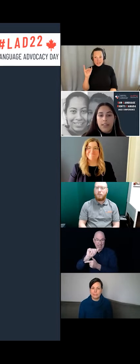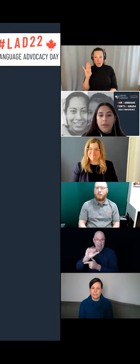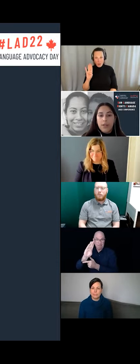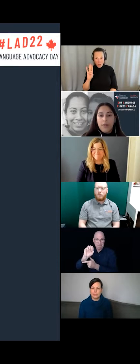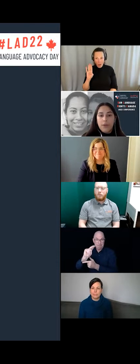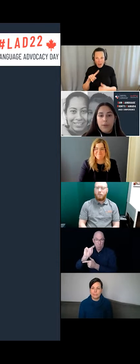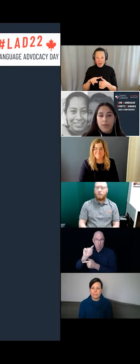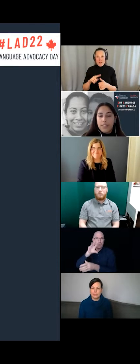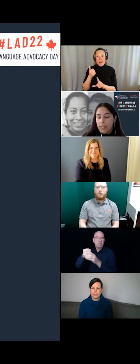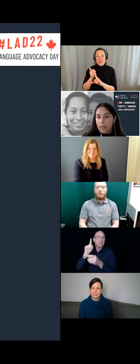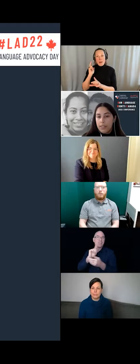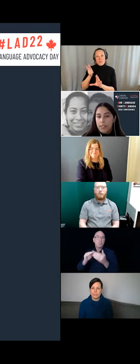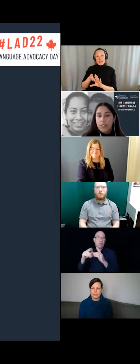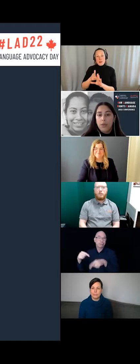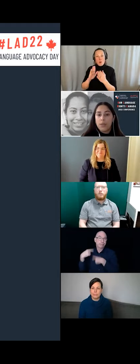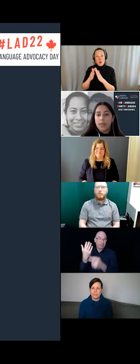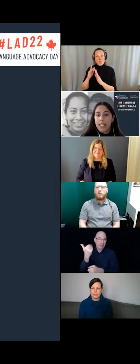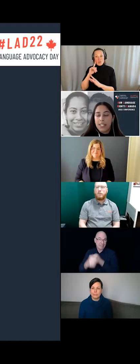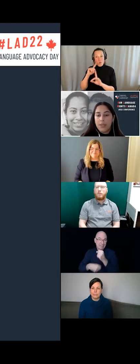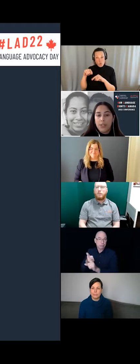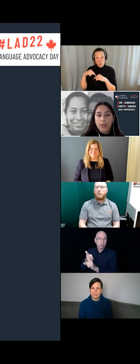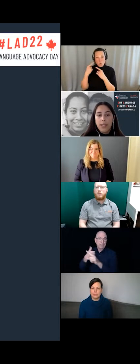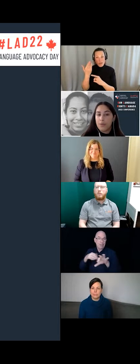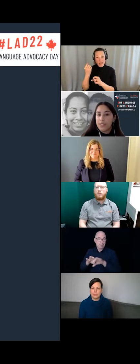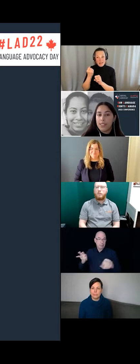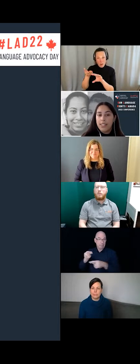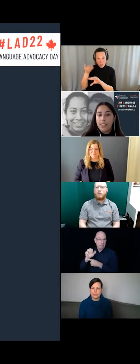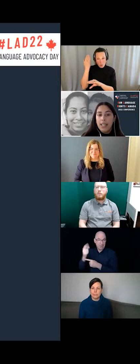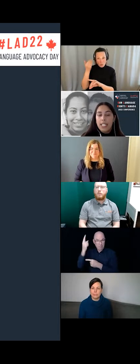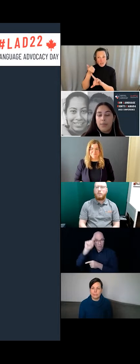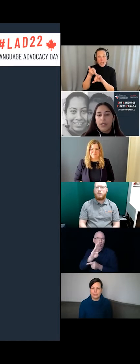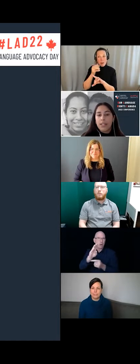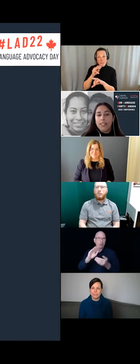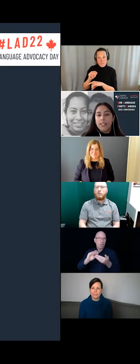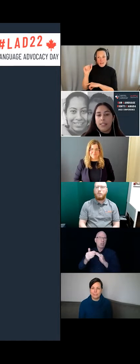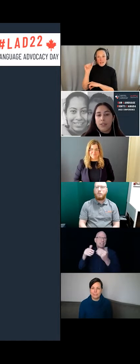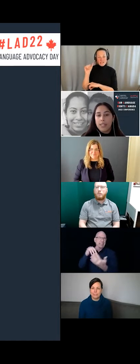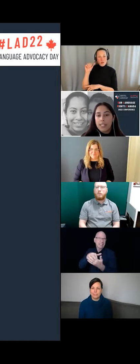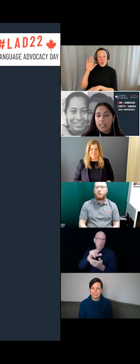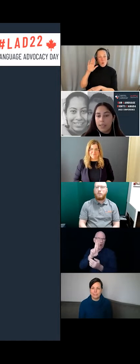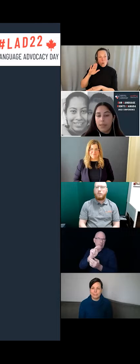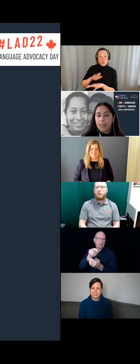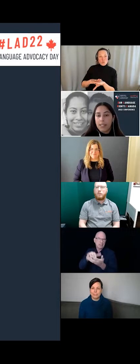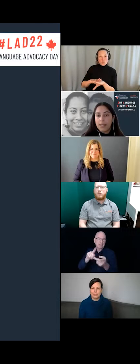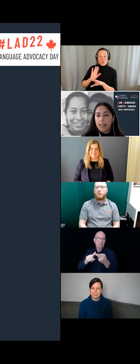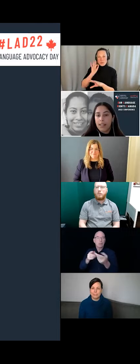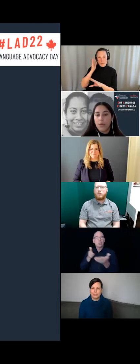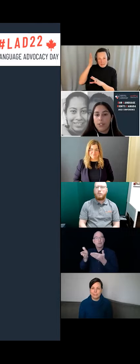comprennent Cynthia Benoit, qui est impliquée dans les communautés depuis plus de 15 ans. Elle a une